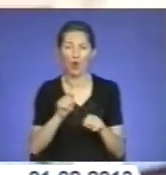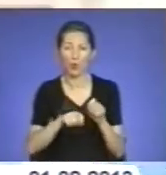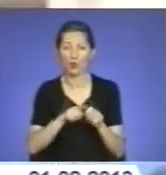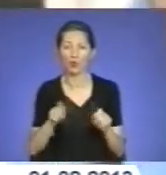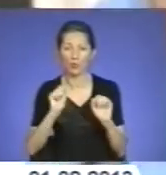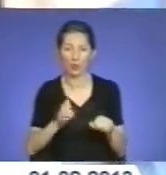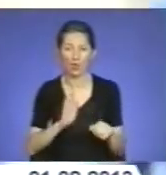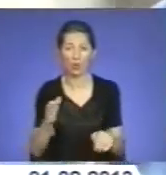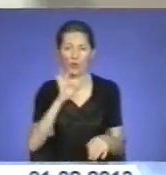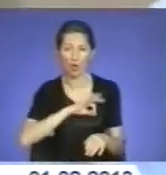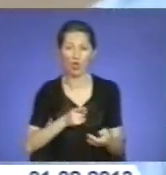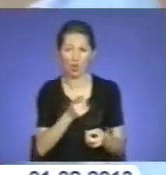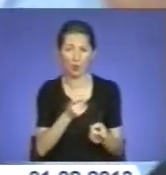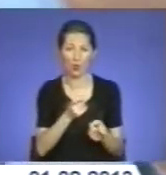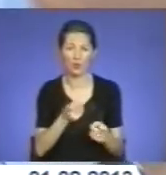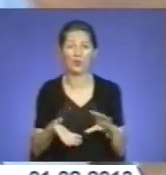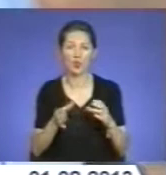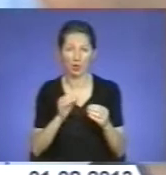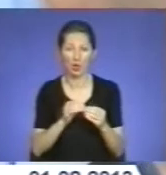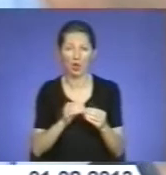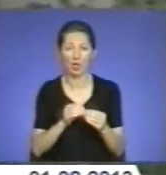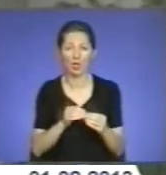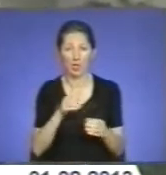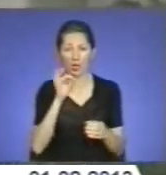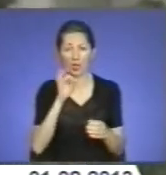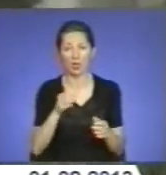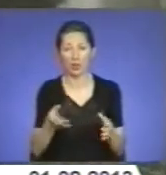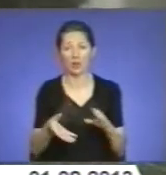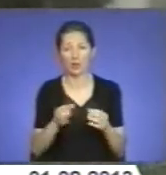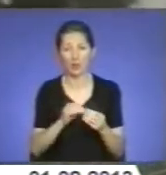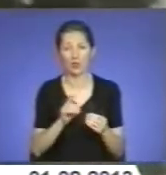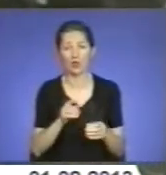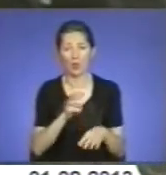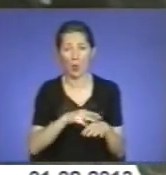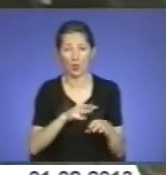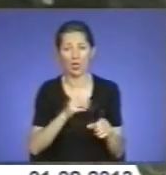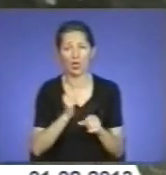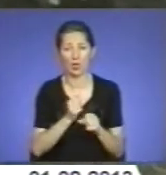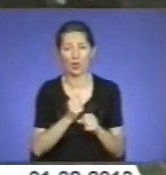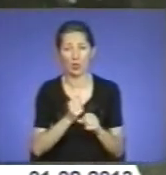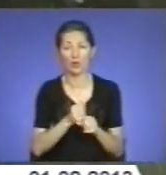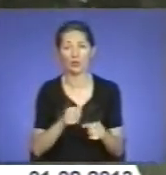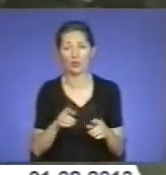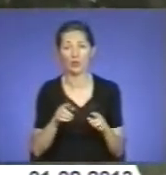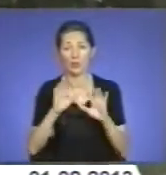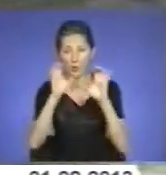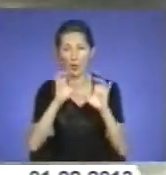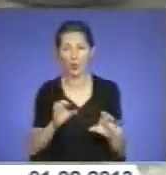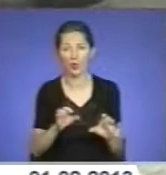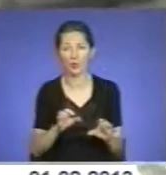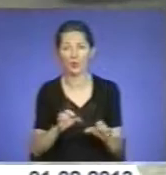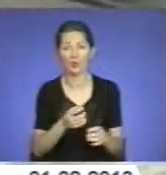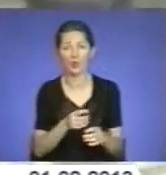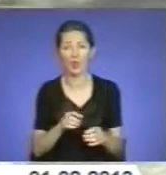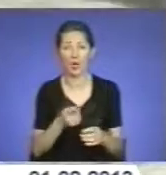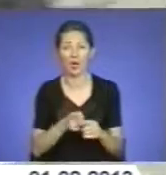Висновок службового розслідування – правоохоронець діяв у рамках закону. Даний факт внесено до єдиного реєстру досудових розслідувань і кваліфіковано